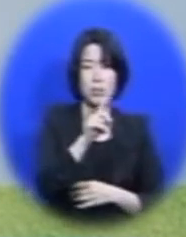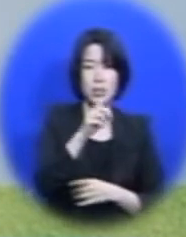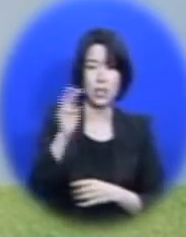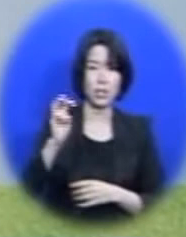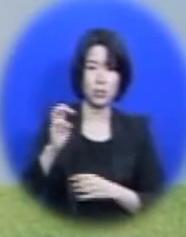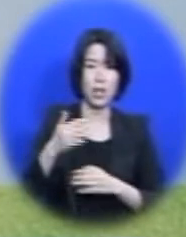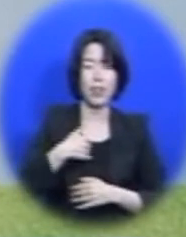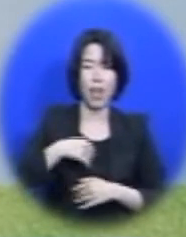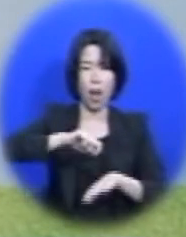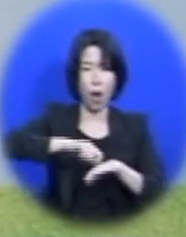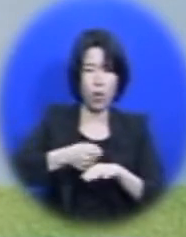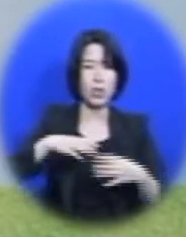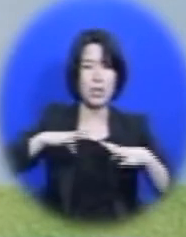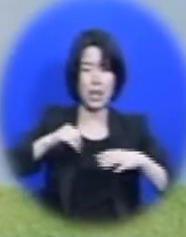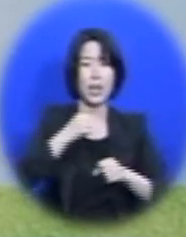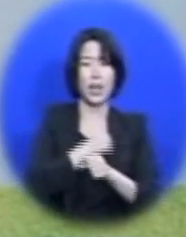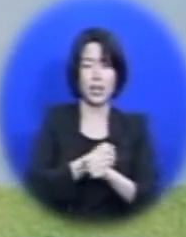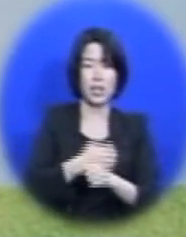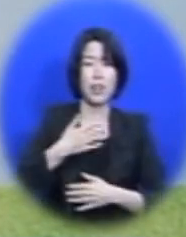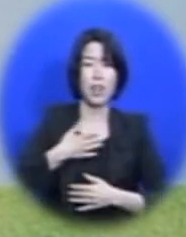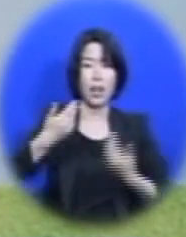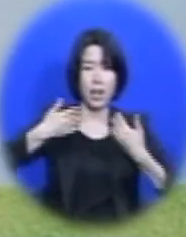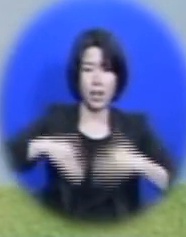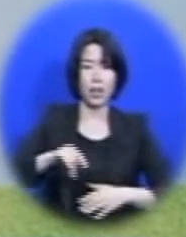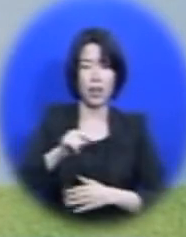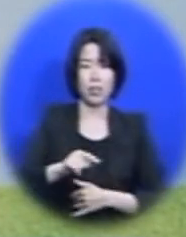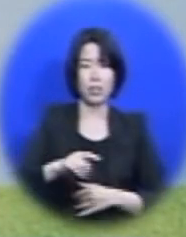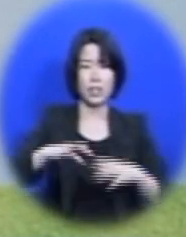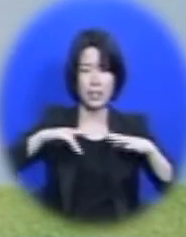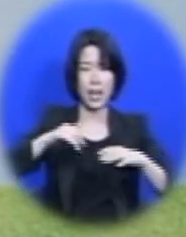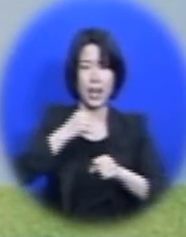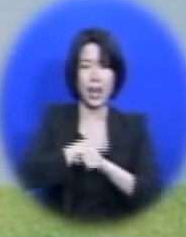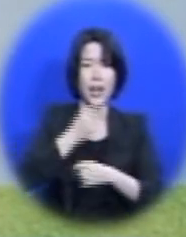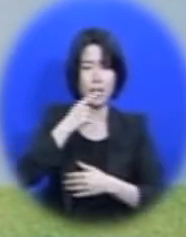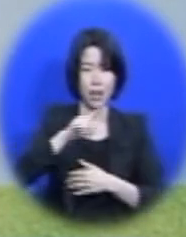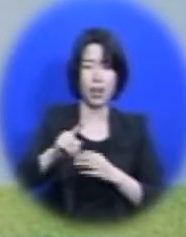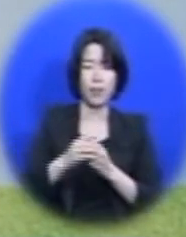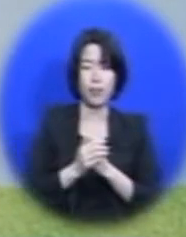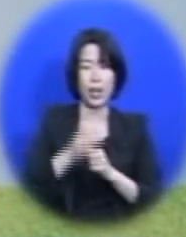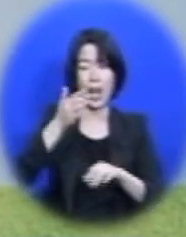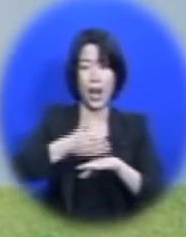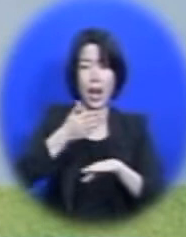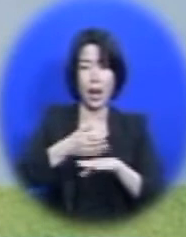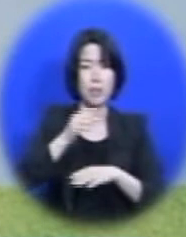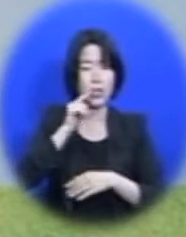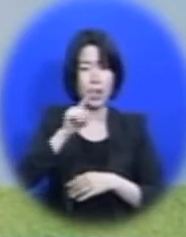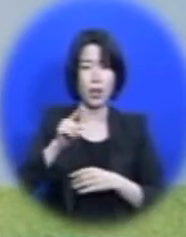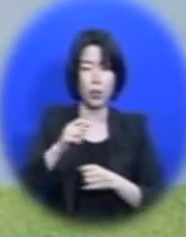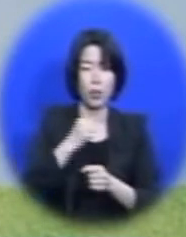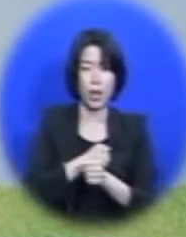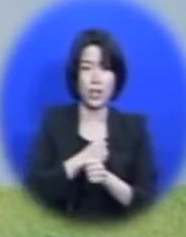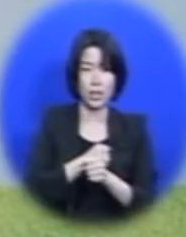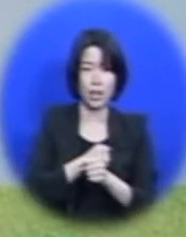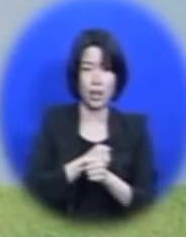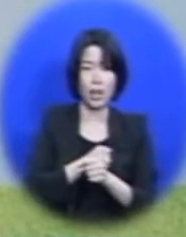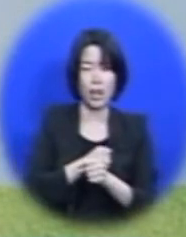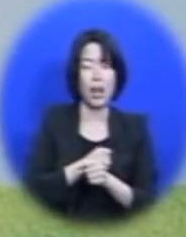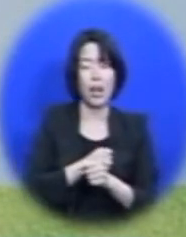부득불 자랑할진대 내가 약한 것을 자랑하리라. 감사하라고 그러니까